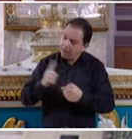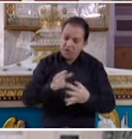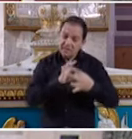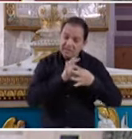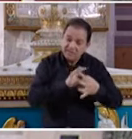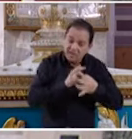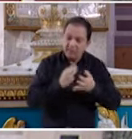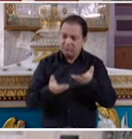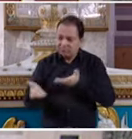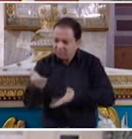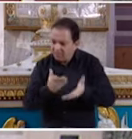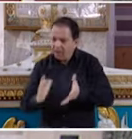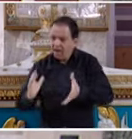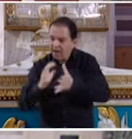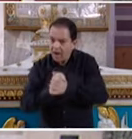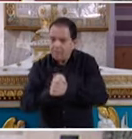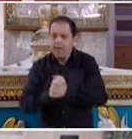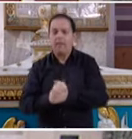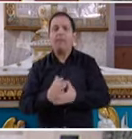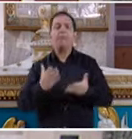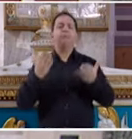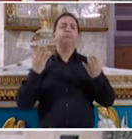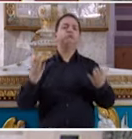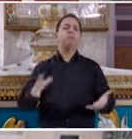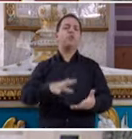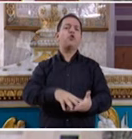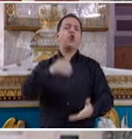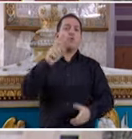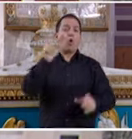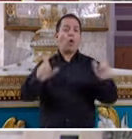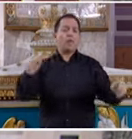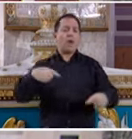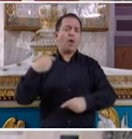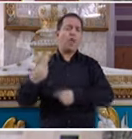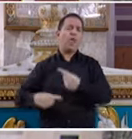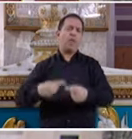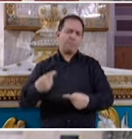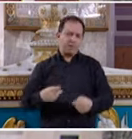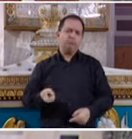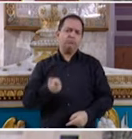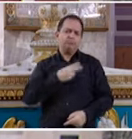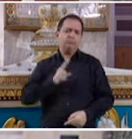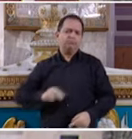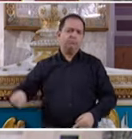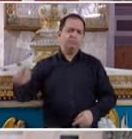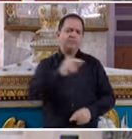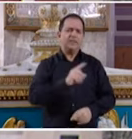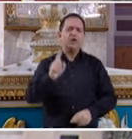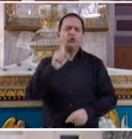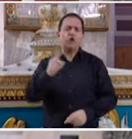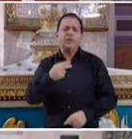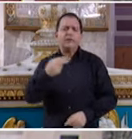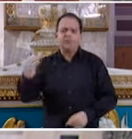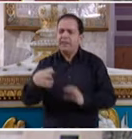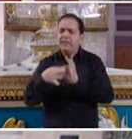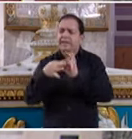γίνεται κατανοητό, αλλά και εκ της πείρας του καθενός μας, ότι η ζωή είναι μια συνεχή